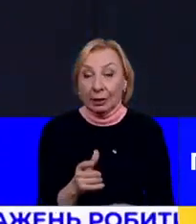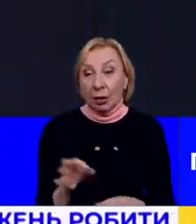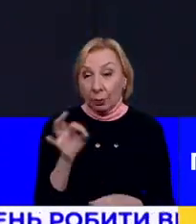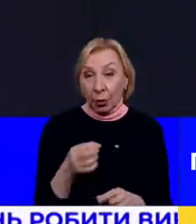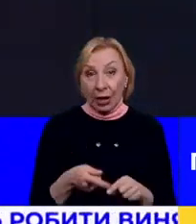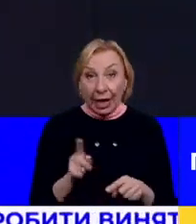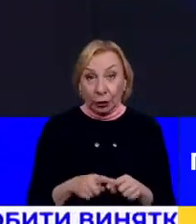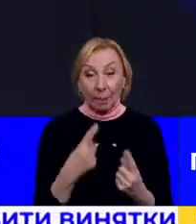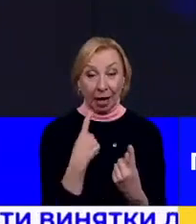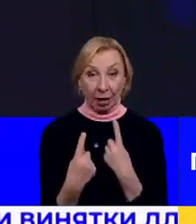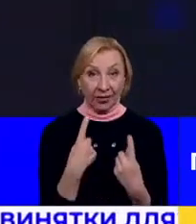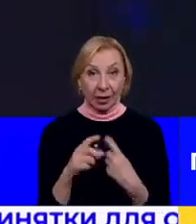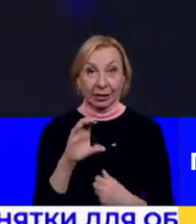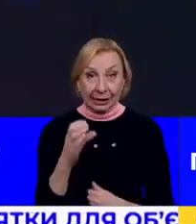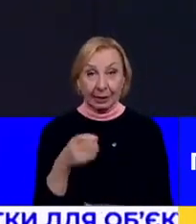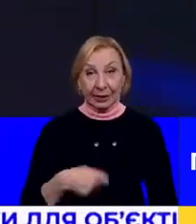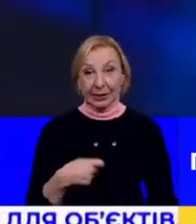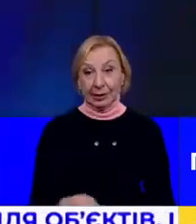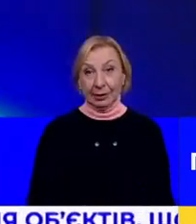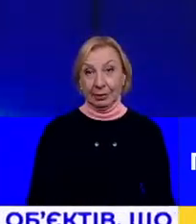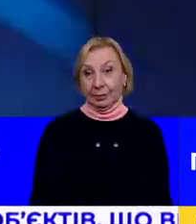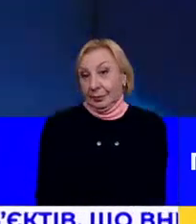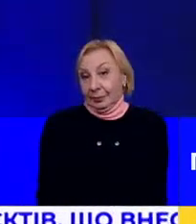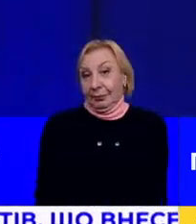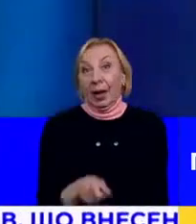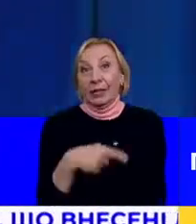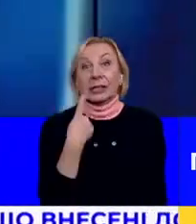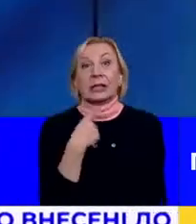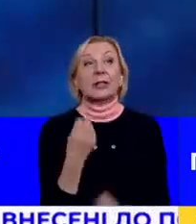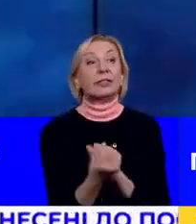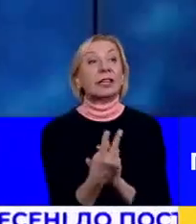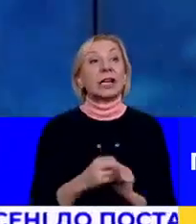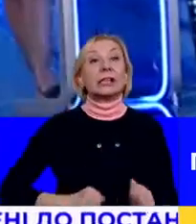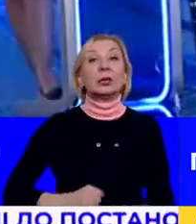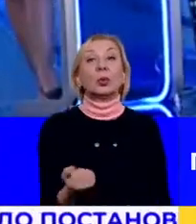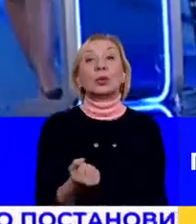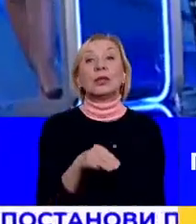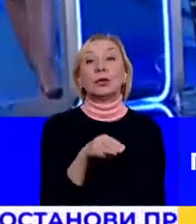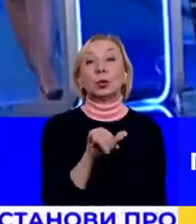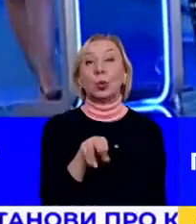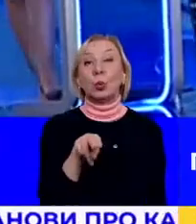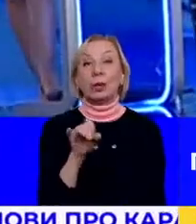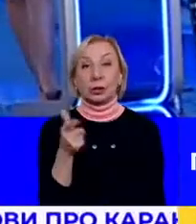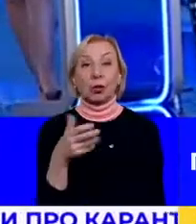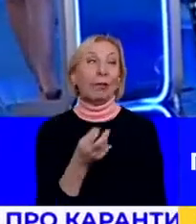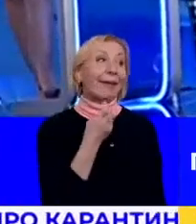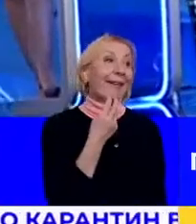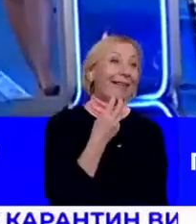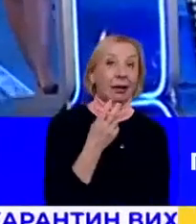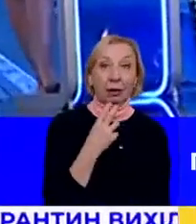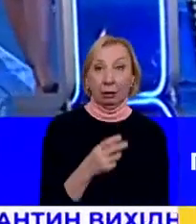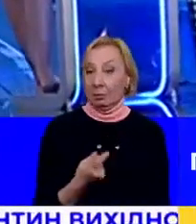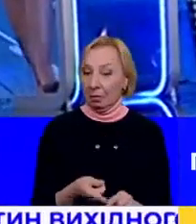А президент поговорил, он сказал про 11 друзей тупец. Ну, типа, это смешно, это шутка, ха-ха, это не смешно, это не шутки, это Конституция,